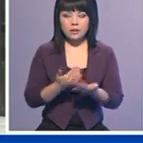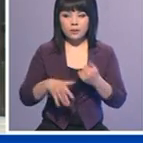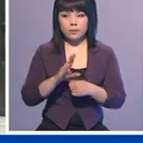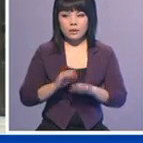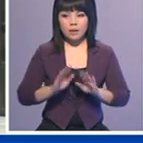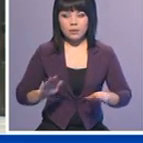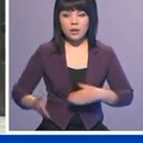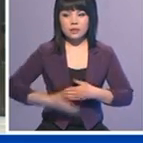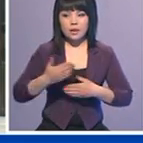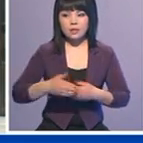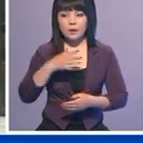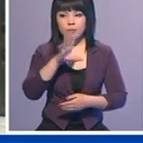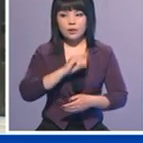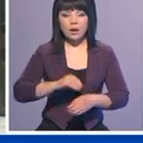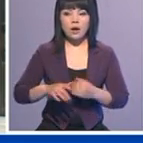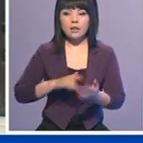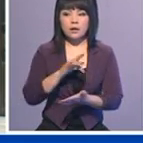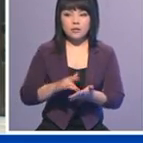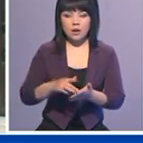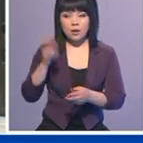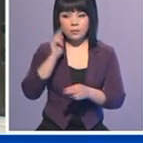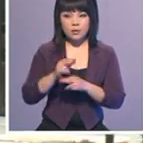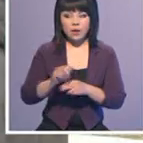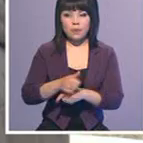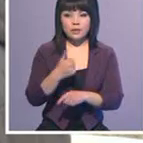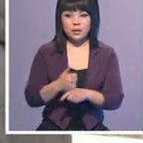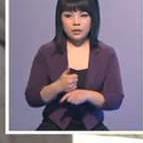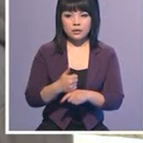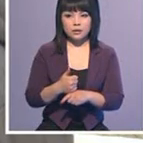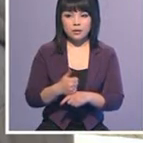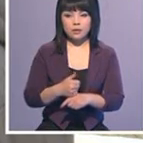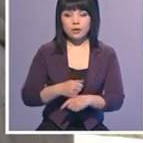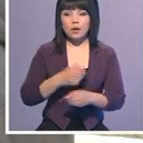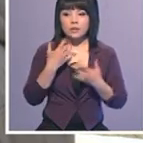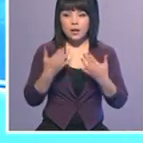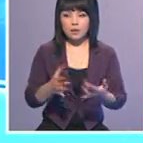жауапкершілігін шешу үшін қалалық білім беру бөлімінің басшысына ұсыныс енгізілді.